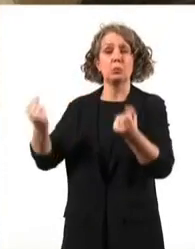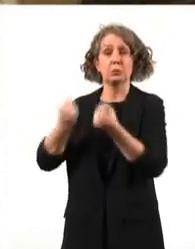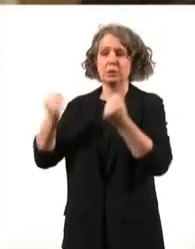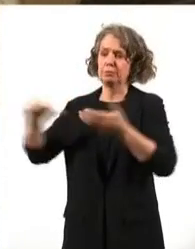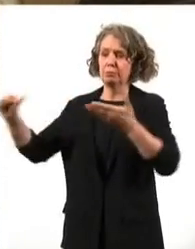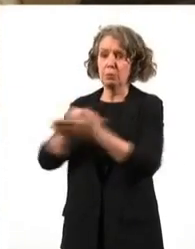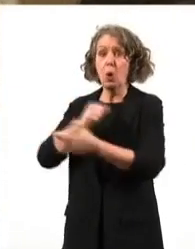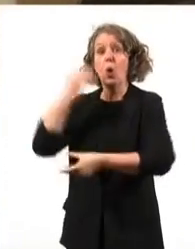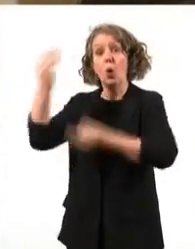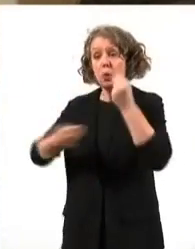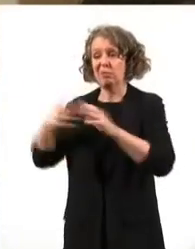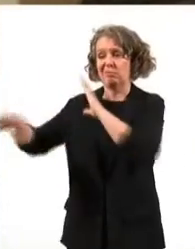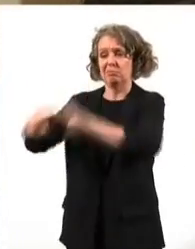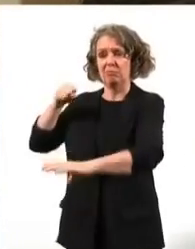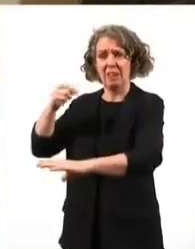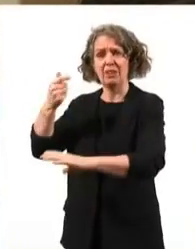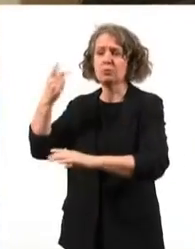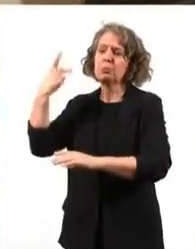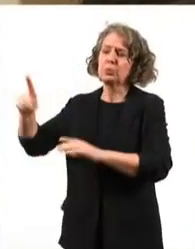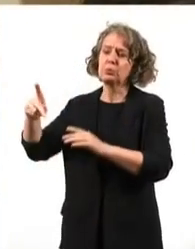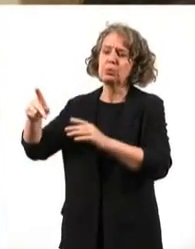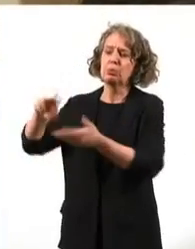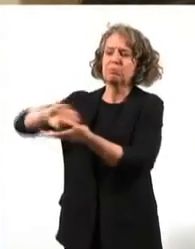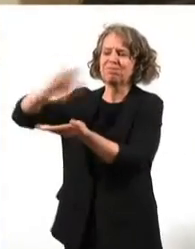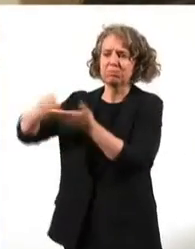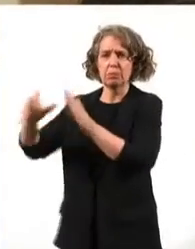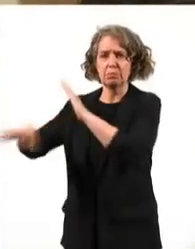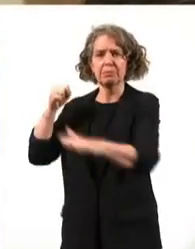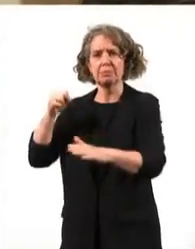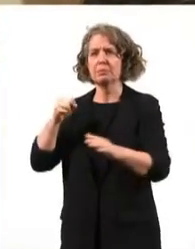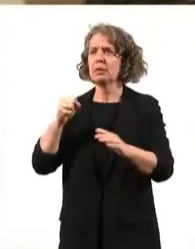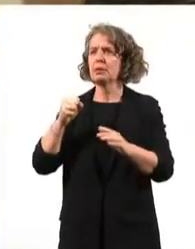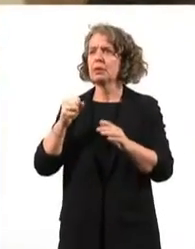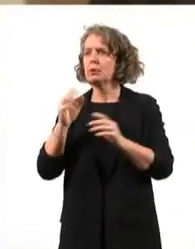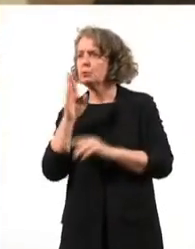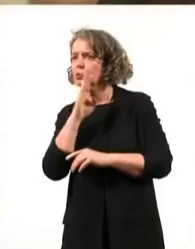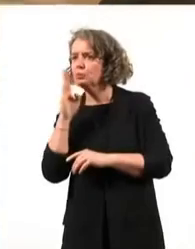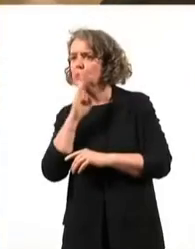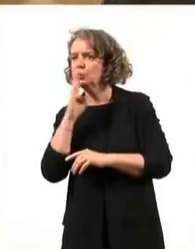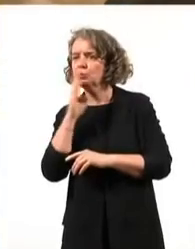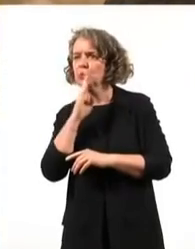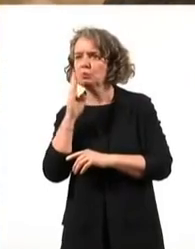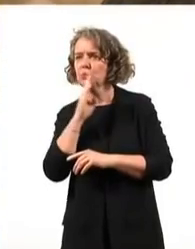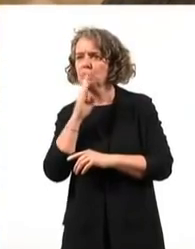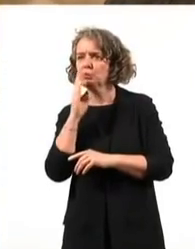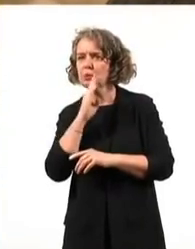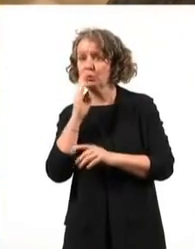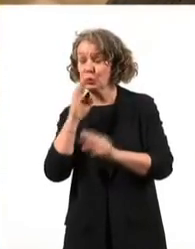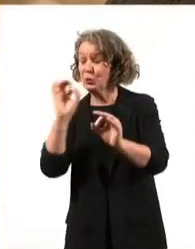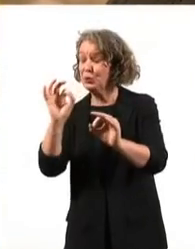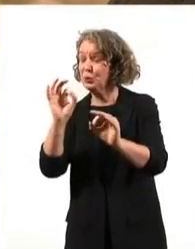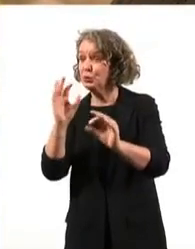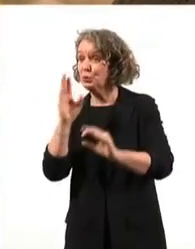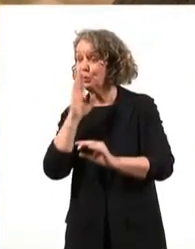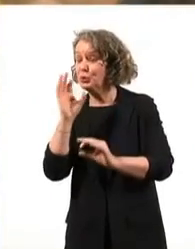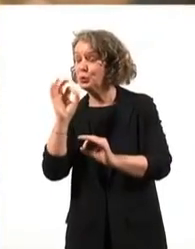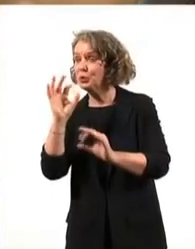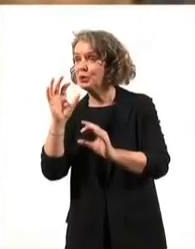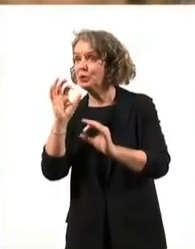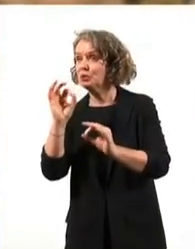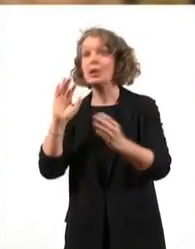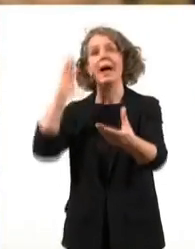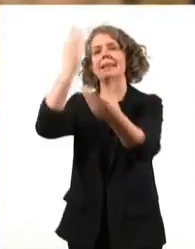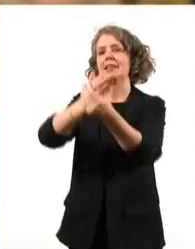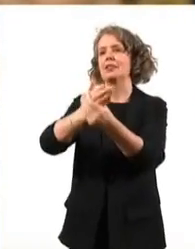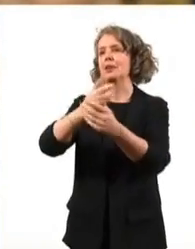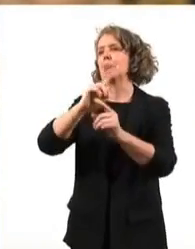prendre une partie de leur chiffre d'affaires. Donc l'ARCOM, vous avez un vrai point aujourd'hui. À l'ARCOM. Bien sûr. Exactement. Et par contre, là où on a besoin... On n'intervient